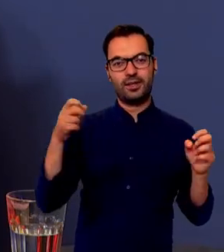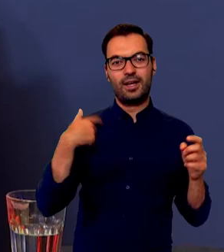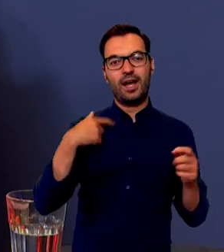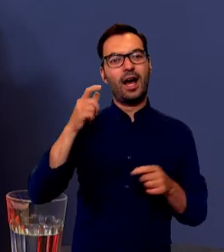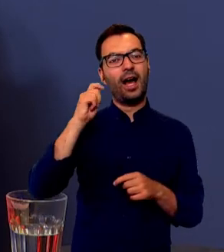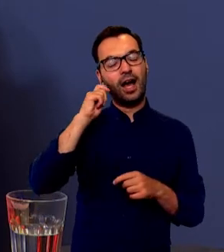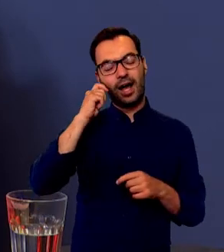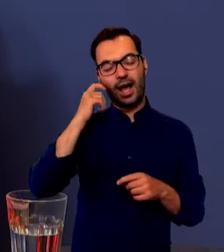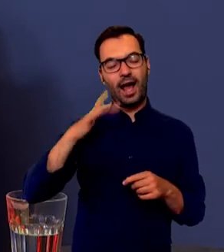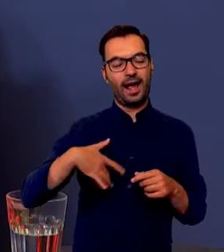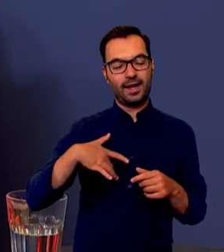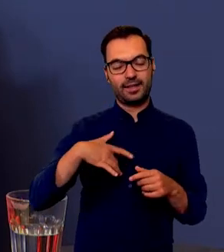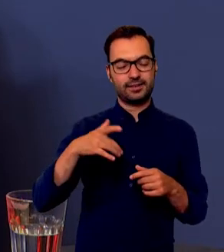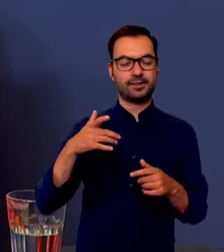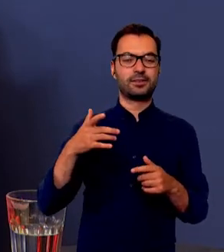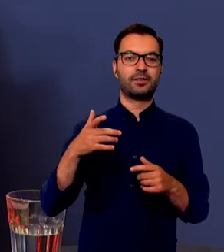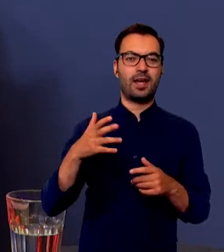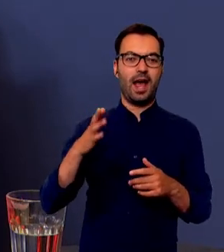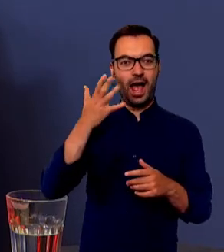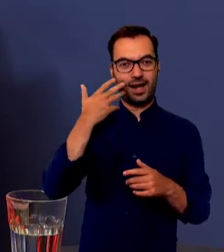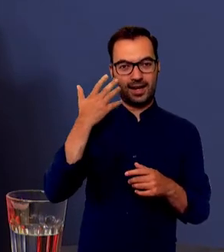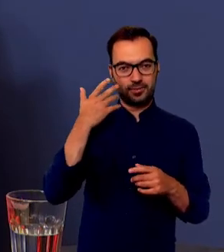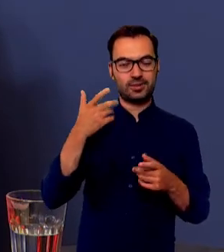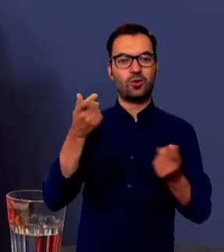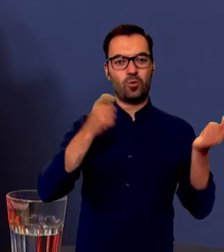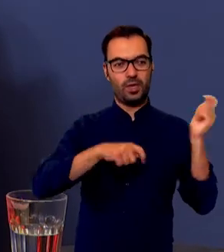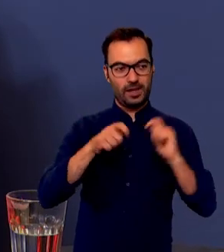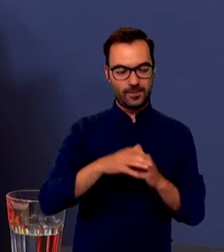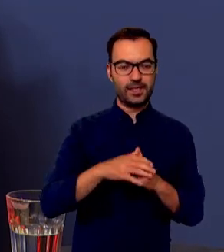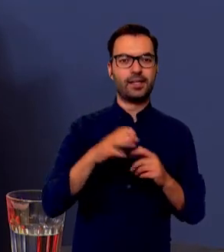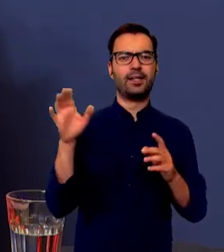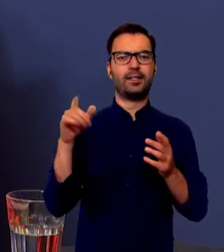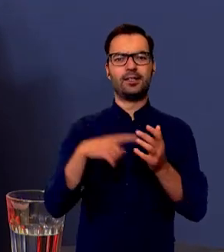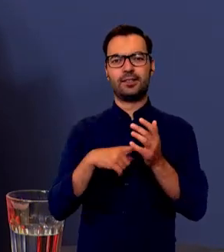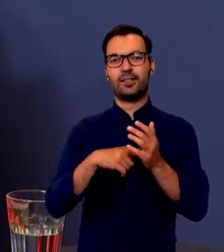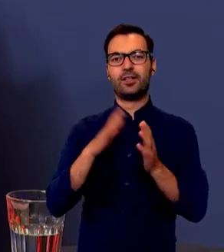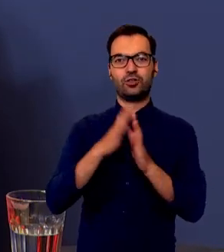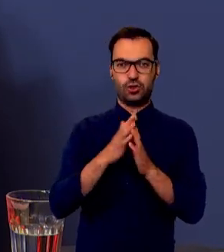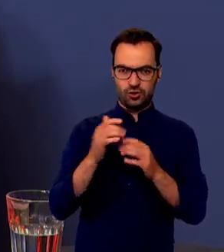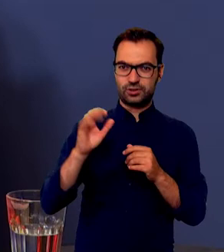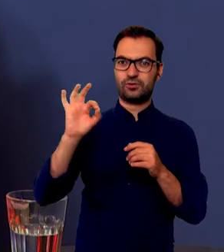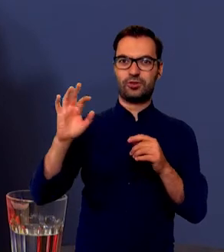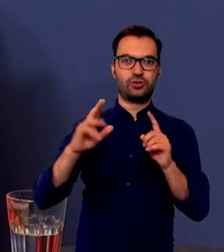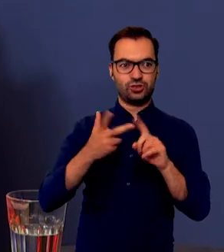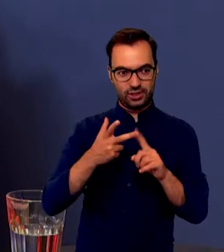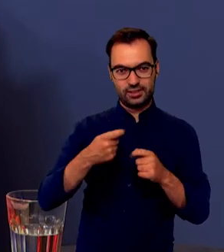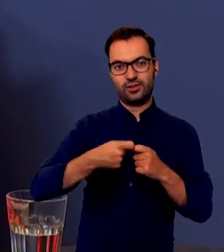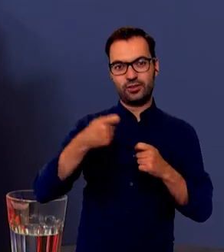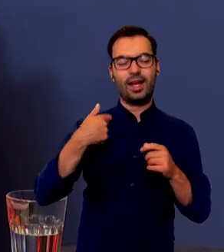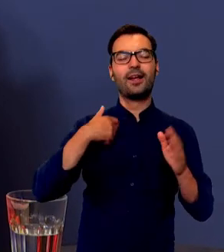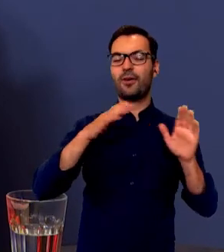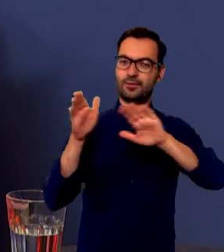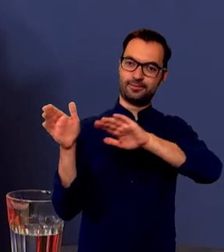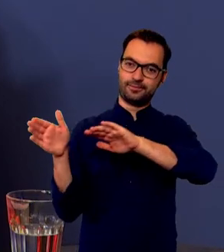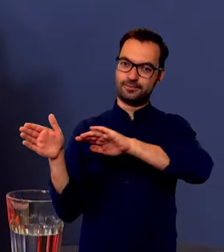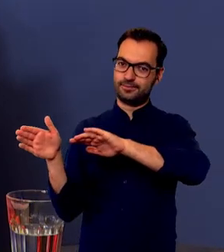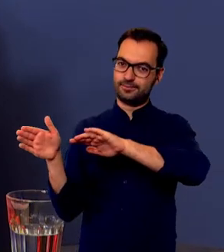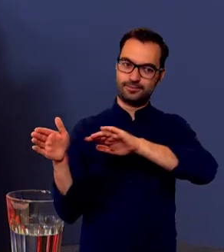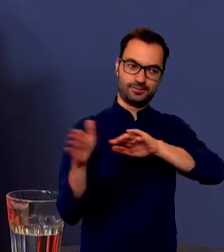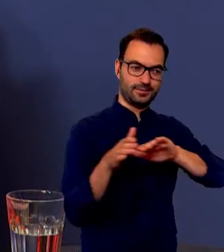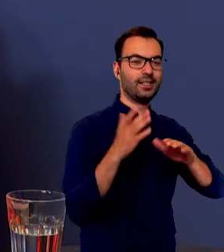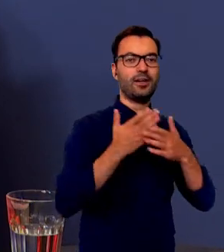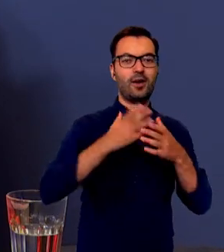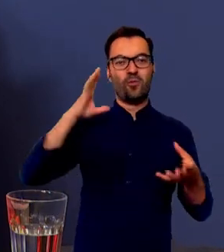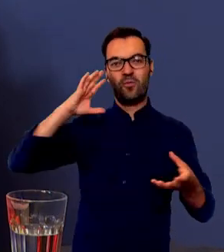księżniczki. Zapowiedziałaś już i jeszcze bardziej rozbudowaną autobiografię, i ciąg dalszy Gry w ludzi, i jeszcze kolejną historię. A ja cię zapytam na podsumowanie